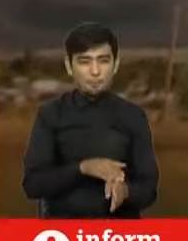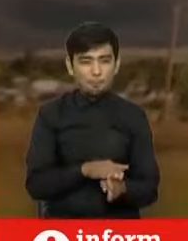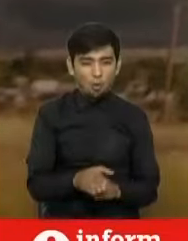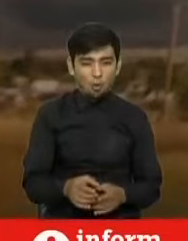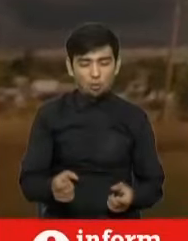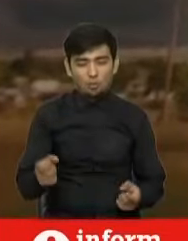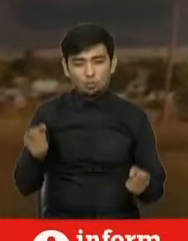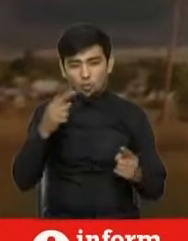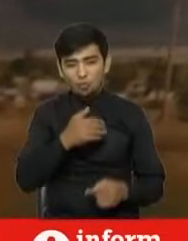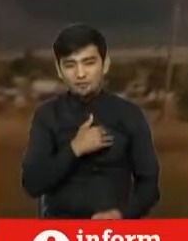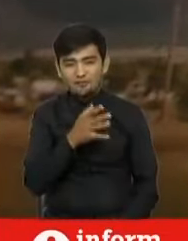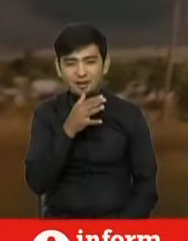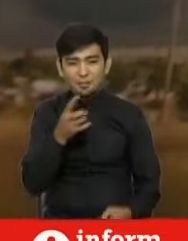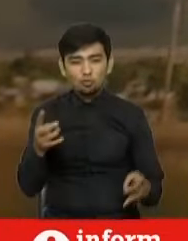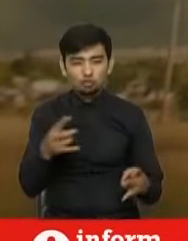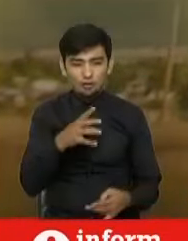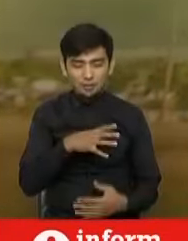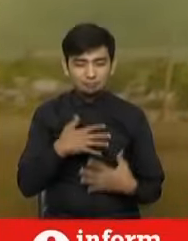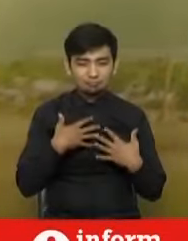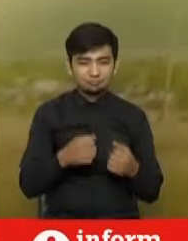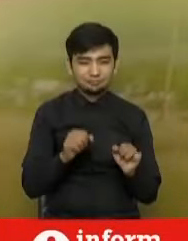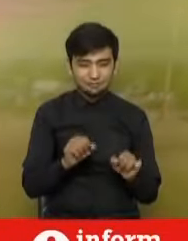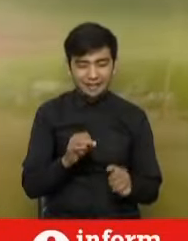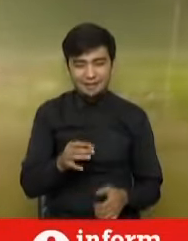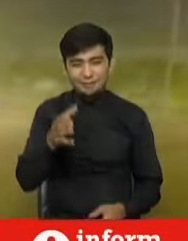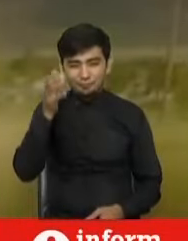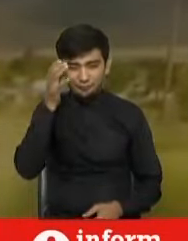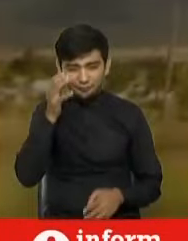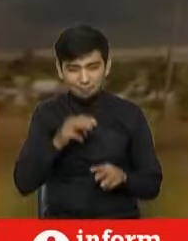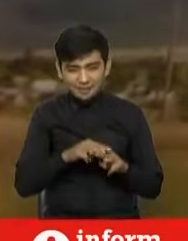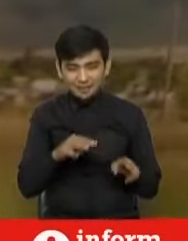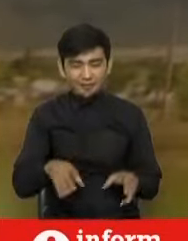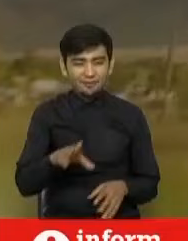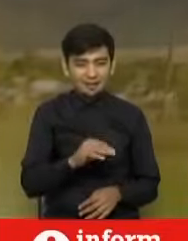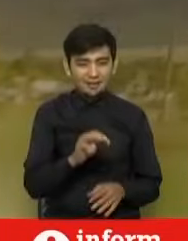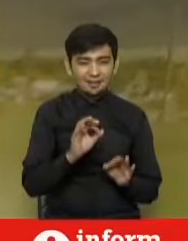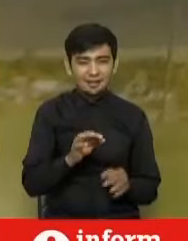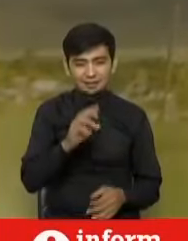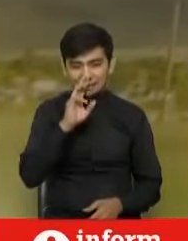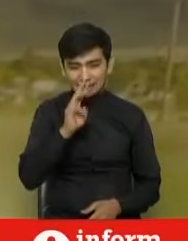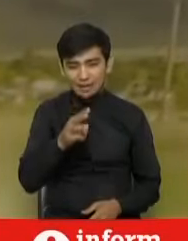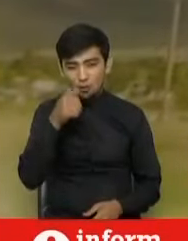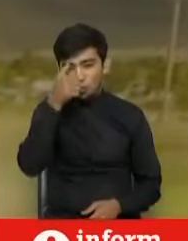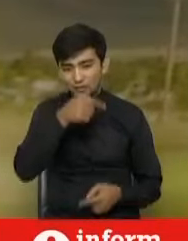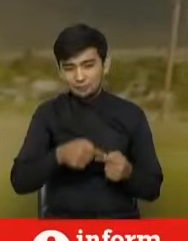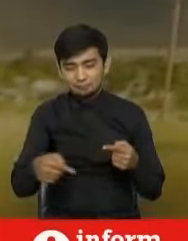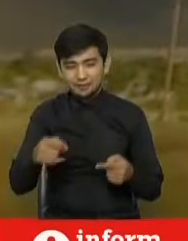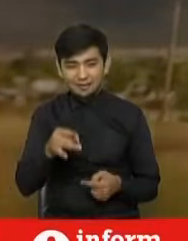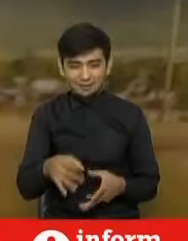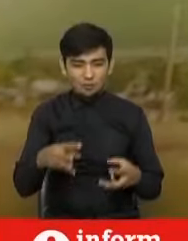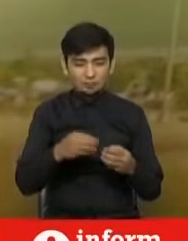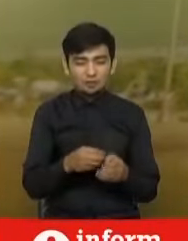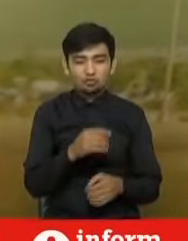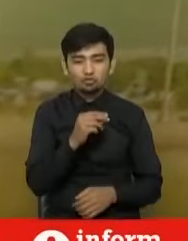жеткізу үшін уақыт керек, сондықтан денсаулық сақтау, білім және ғылым министрліктері алдағы 3 жылда бірыңғай уақыт